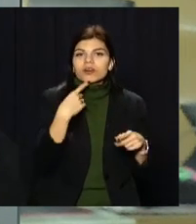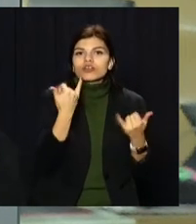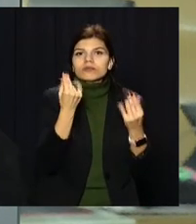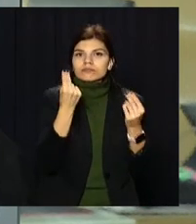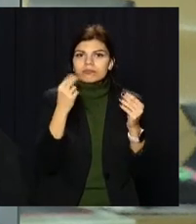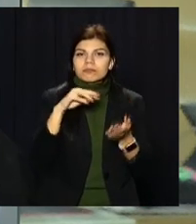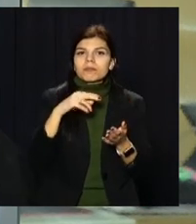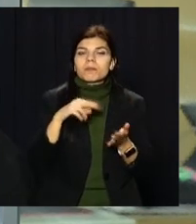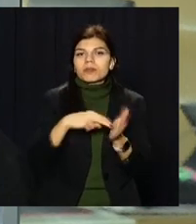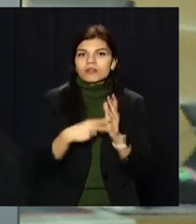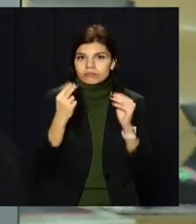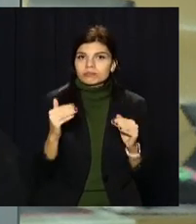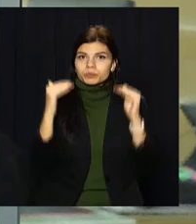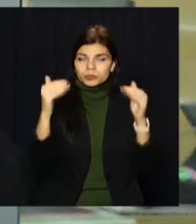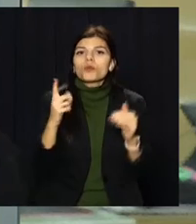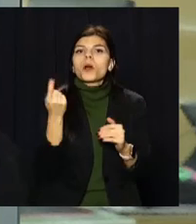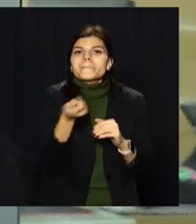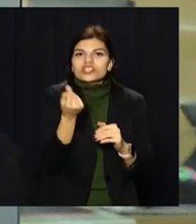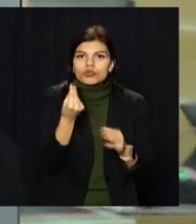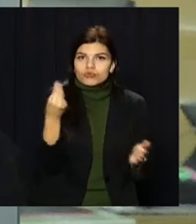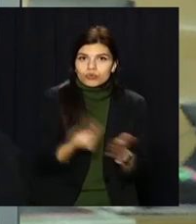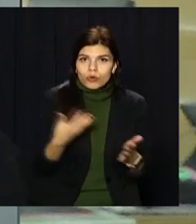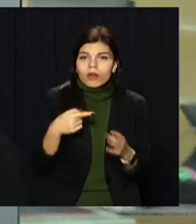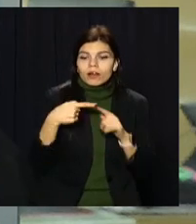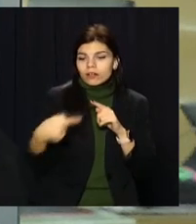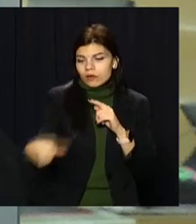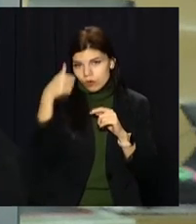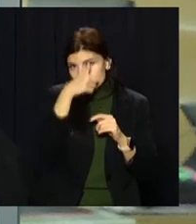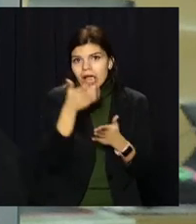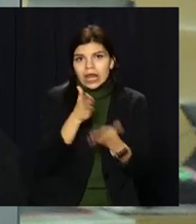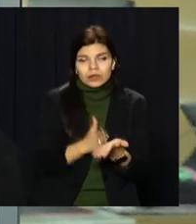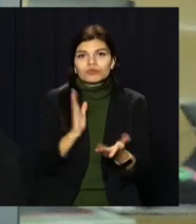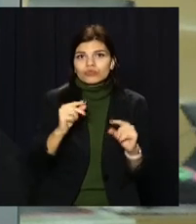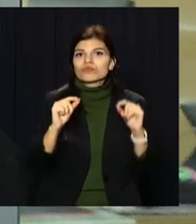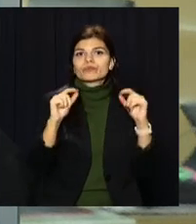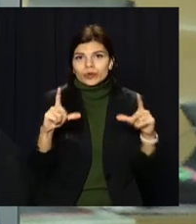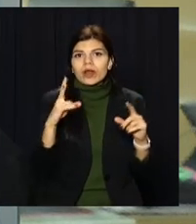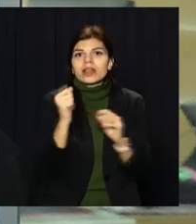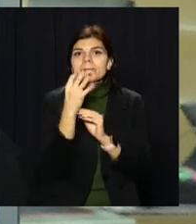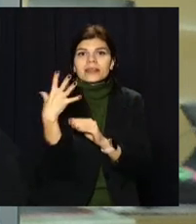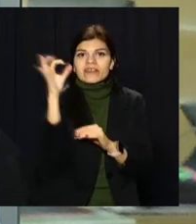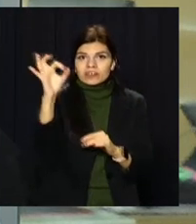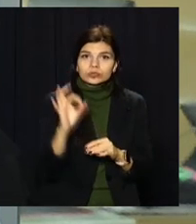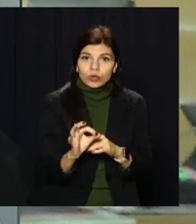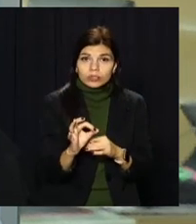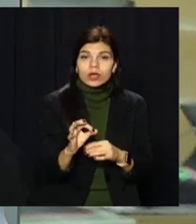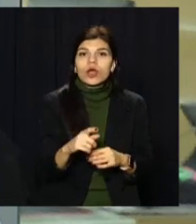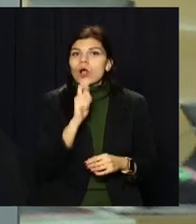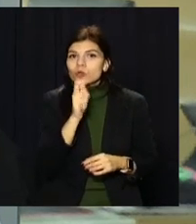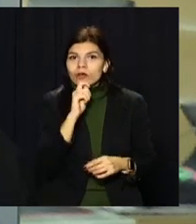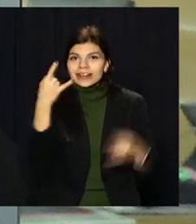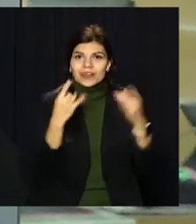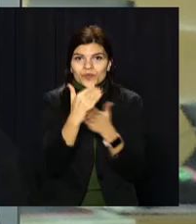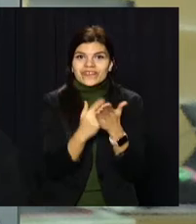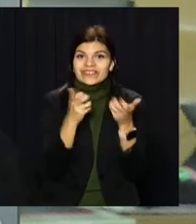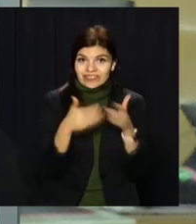причину здорожчання пшениці. Експерти прогнозують, до кінця 2020 року хліб підросте в ціні на 15%.